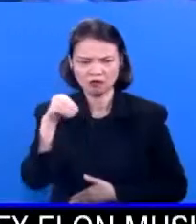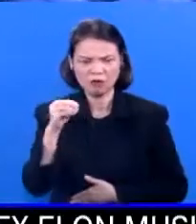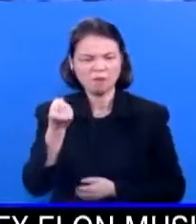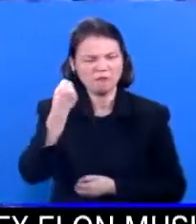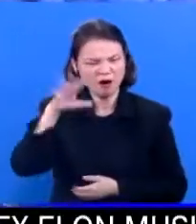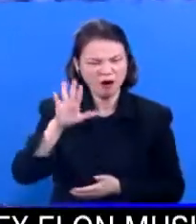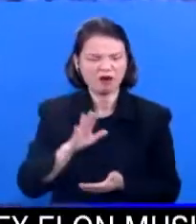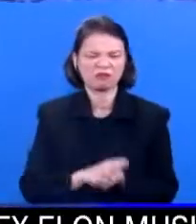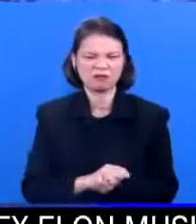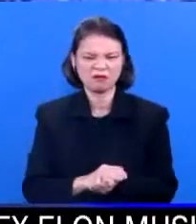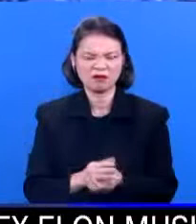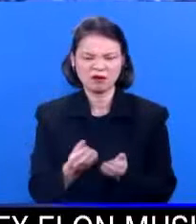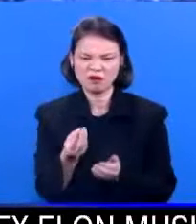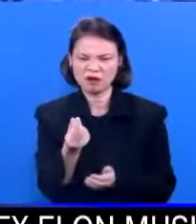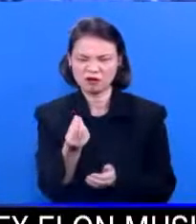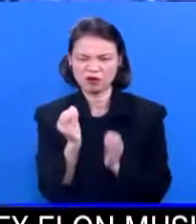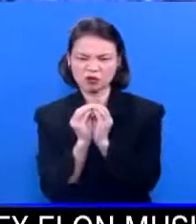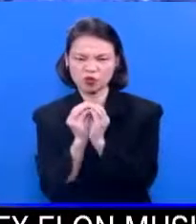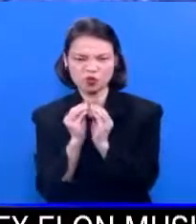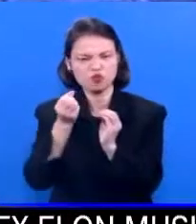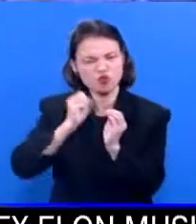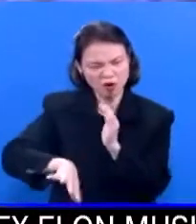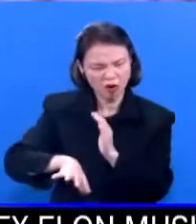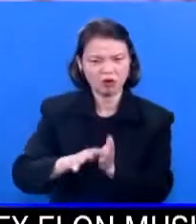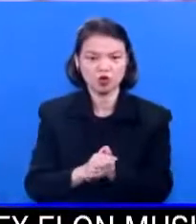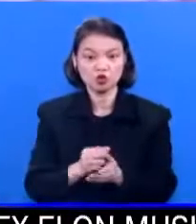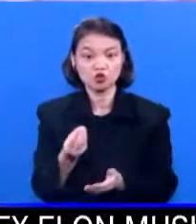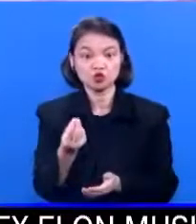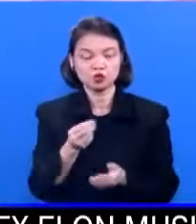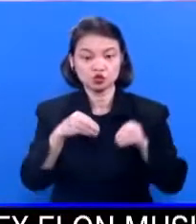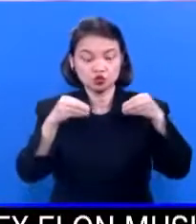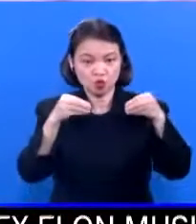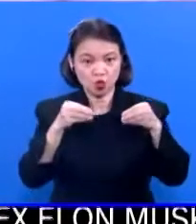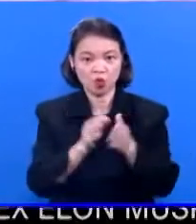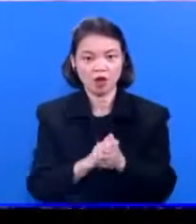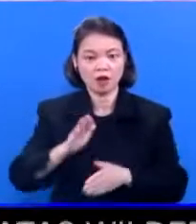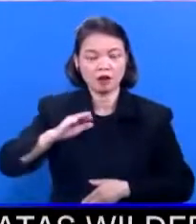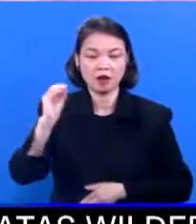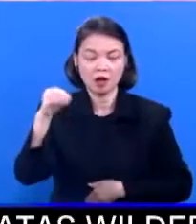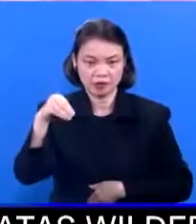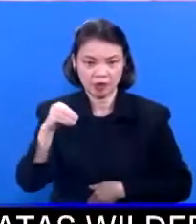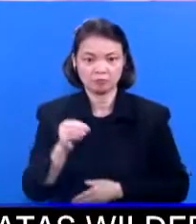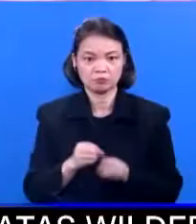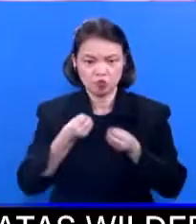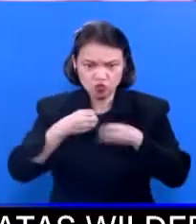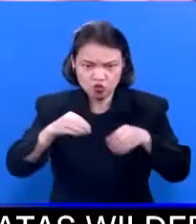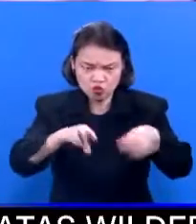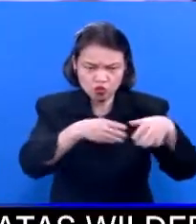yang masih tinggi. Sejumlah peternak terpaksa menjual sebagian besar ternak ayamnya agar biaya operasional tetap bisa